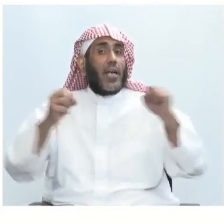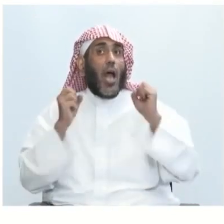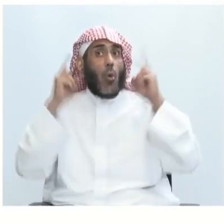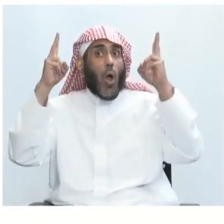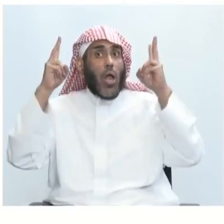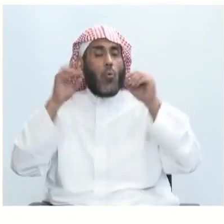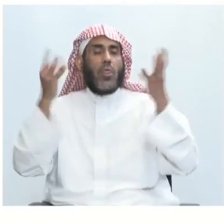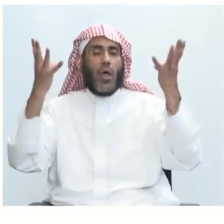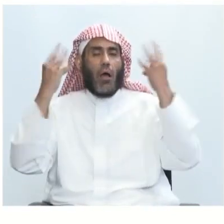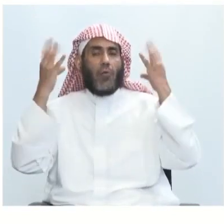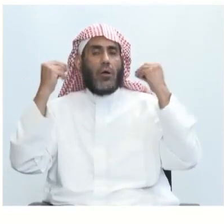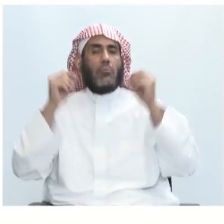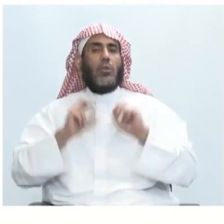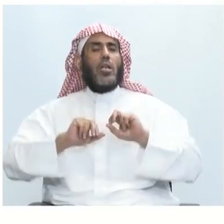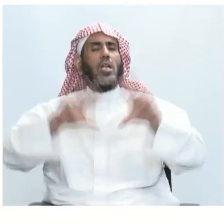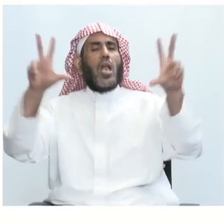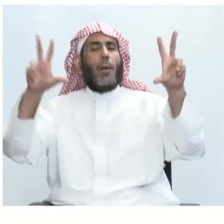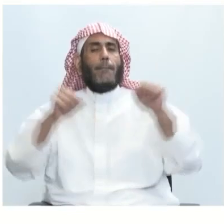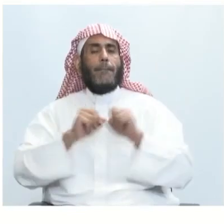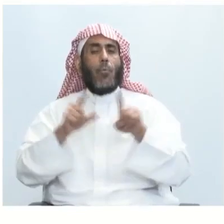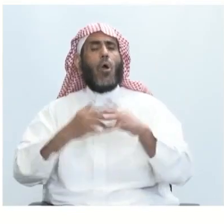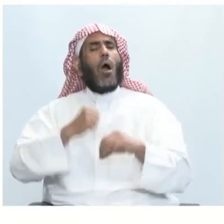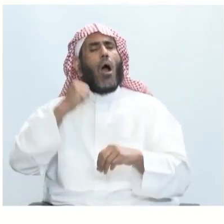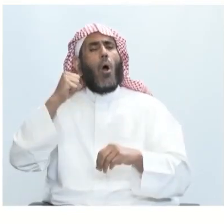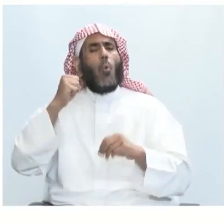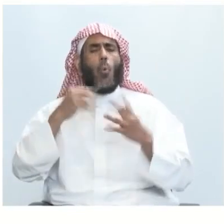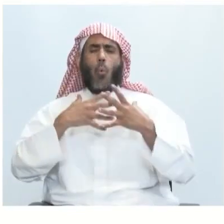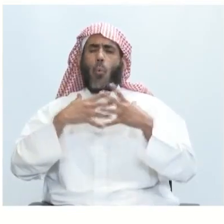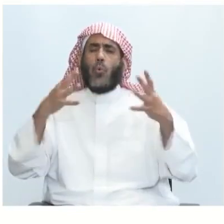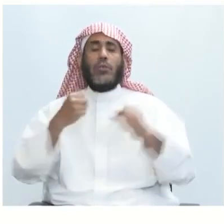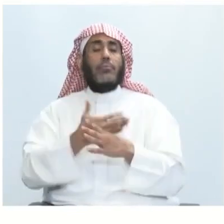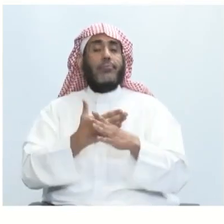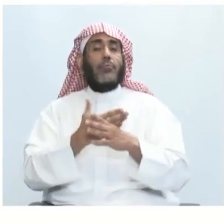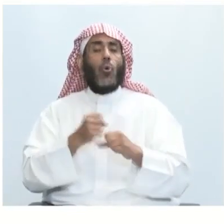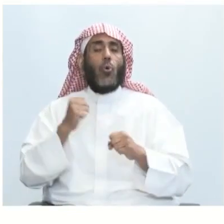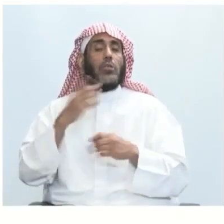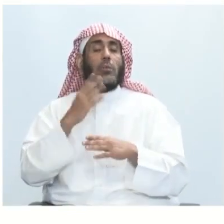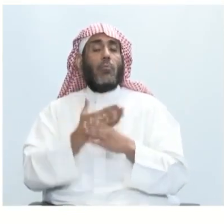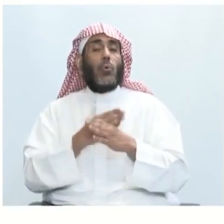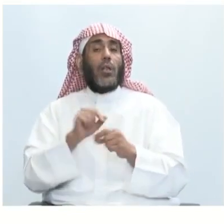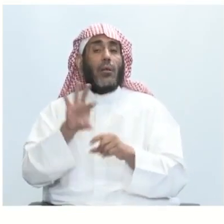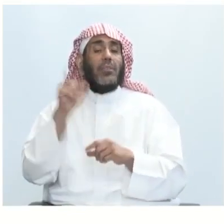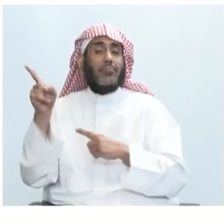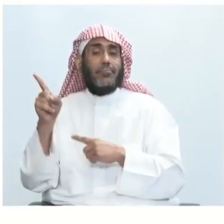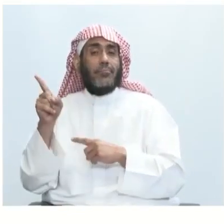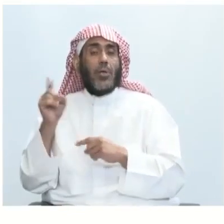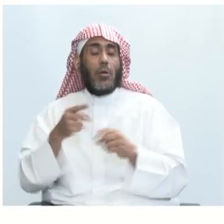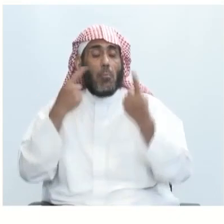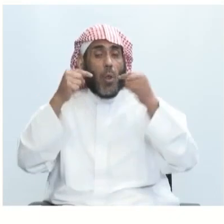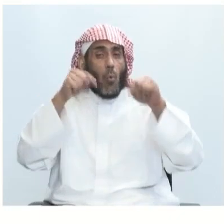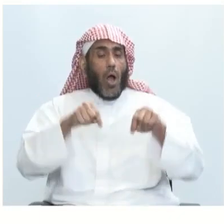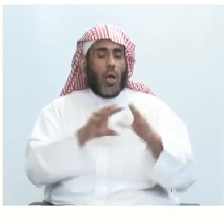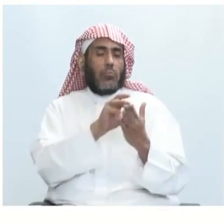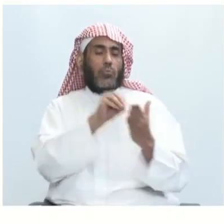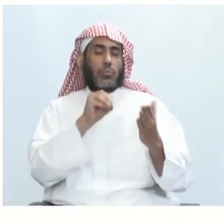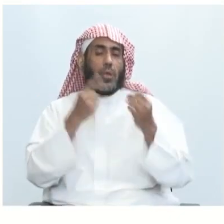والثقافه ان الاعلام سبب في نشر الوعي والثقافه وهذه اقوى حجه طيب لماذا سبب قوتها طبعا انها من من الواقع انها